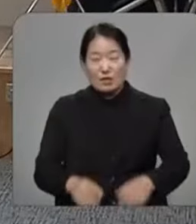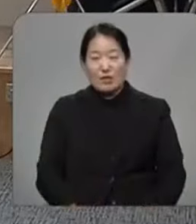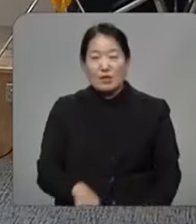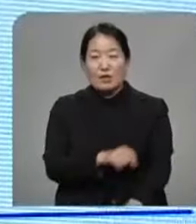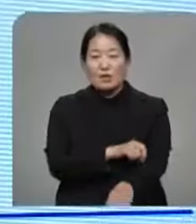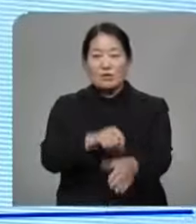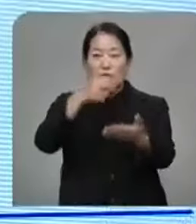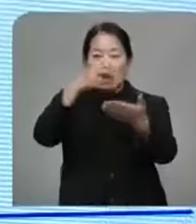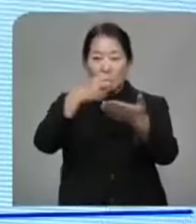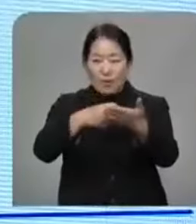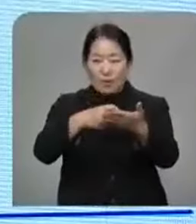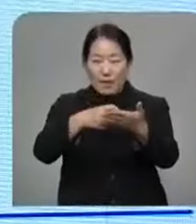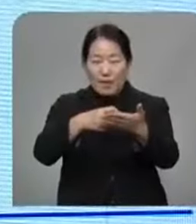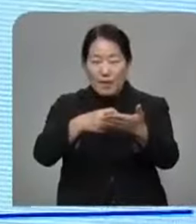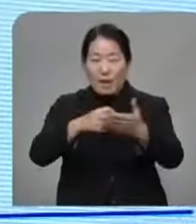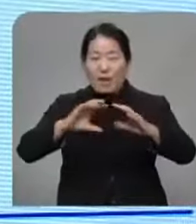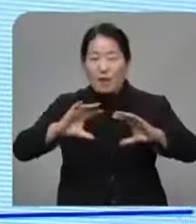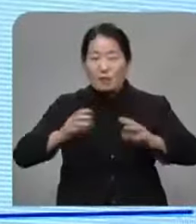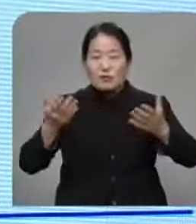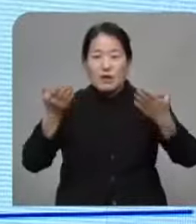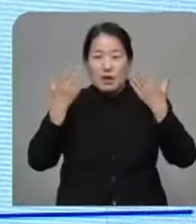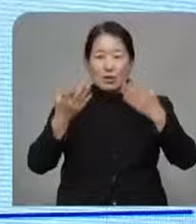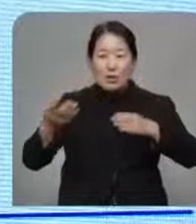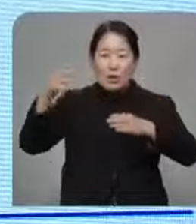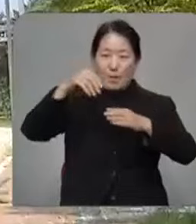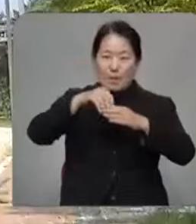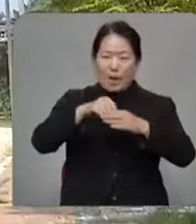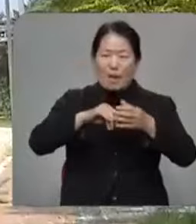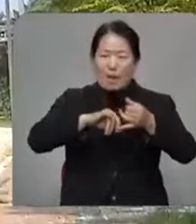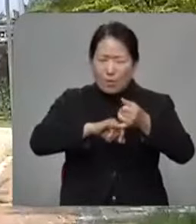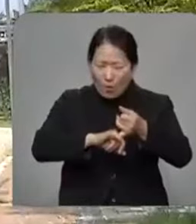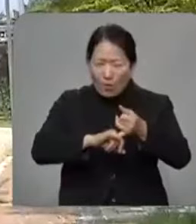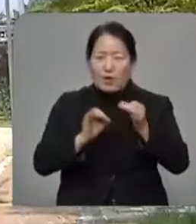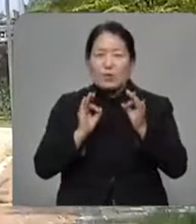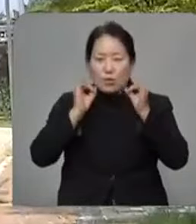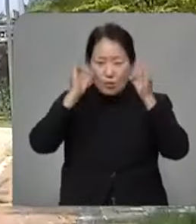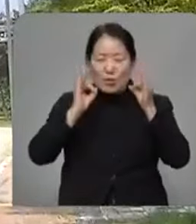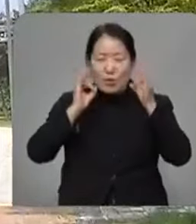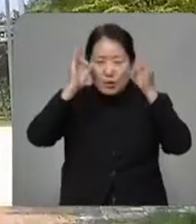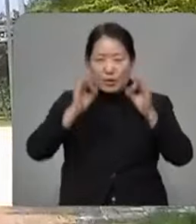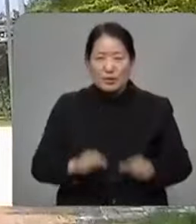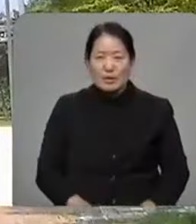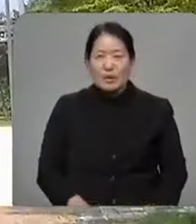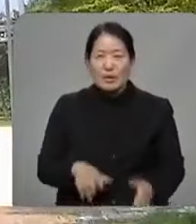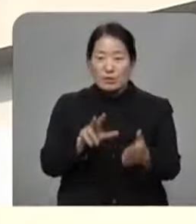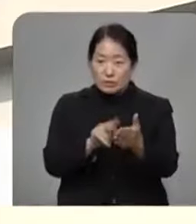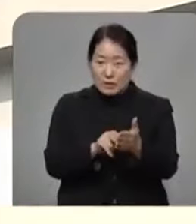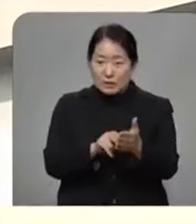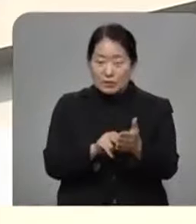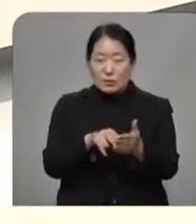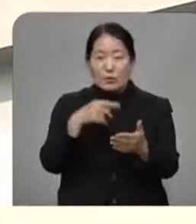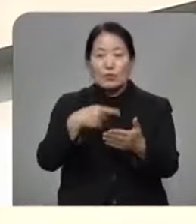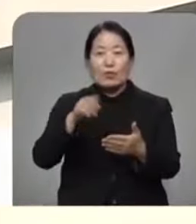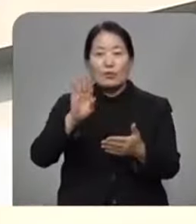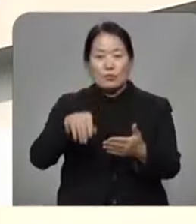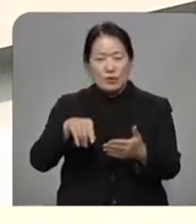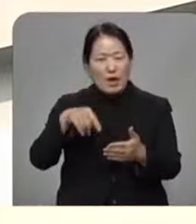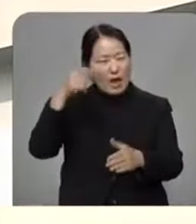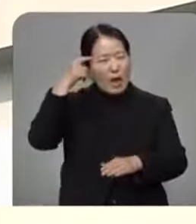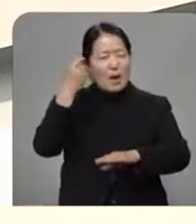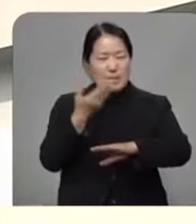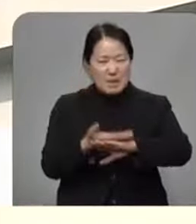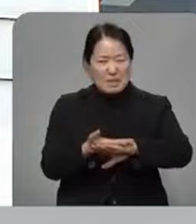국제학교 설립 특례를 반드시 담으려고 하는 이유입니다 문제는 교육부의 반대입니다 귀족학교다